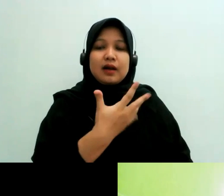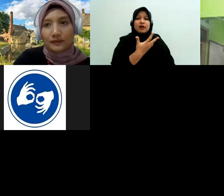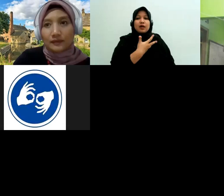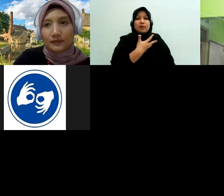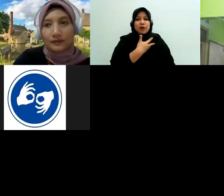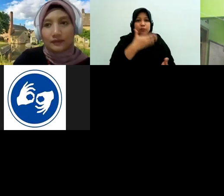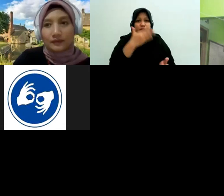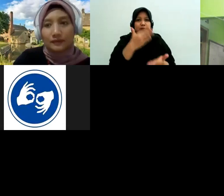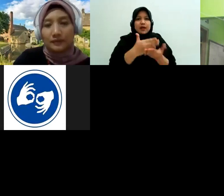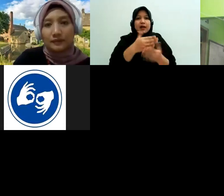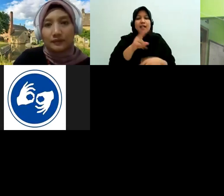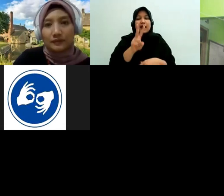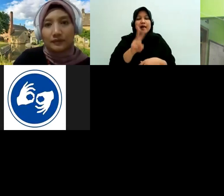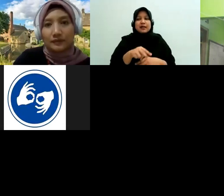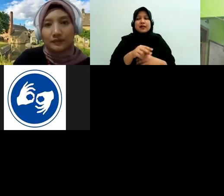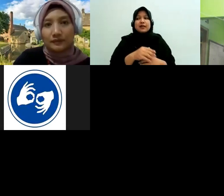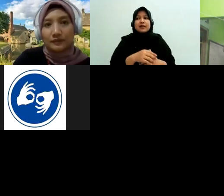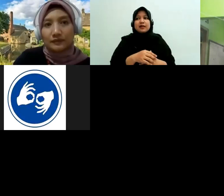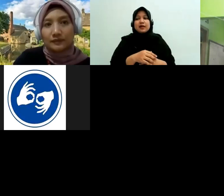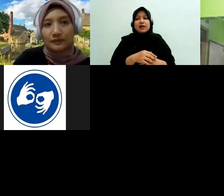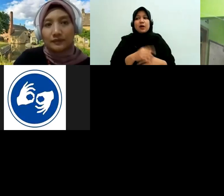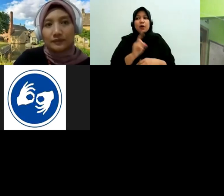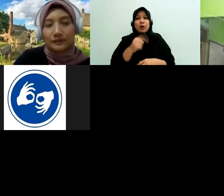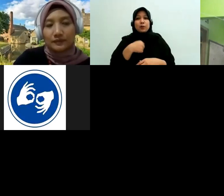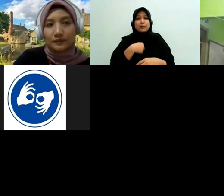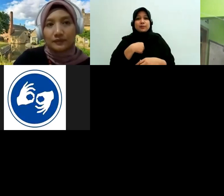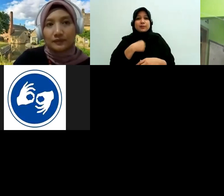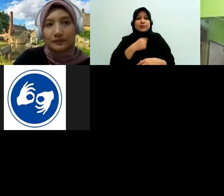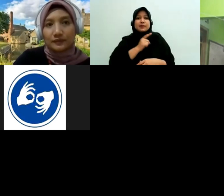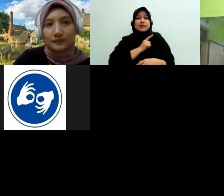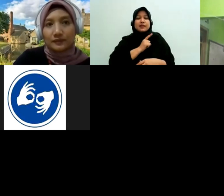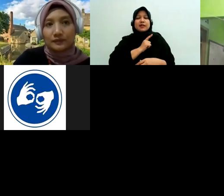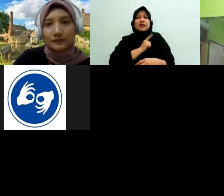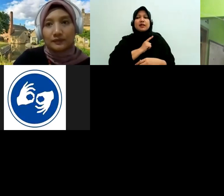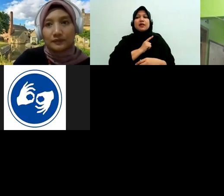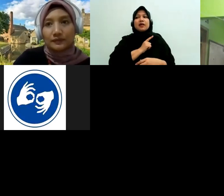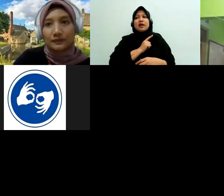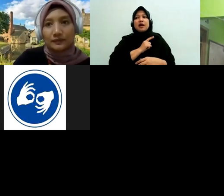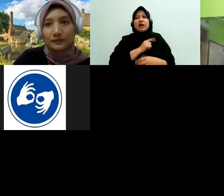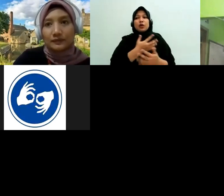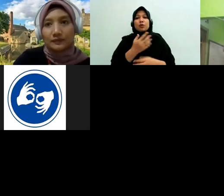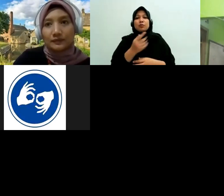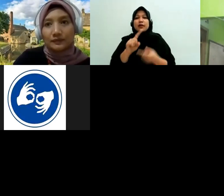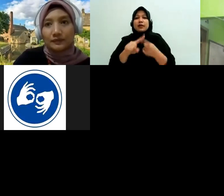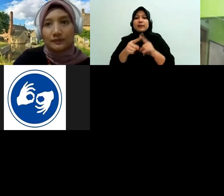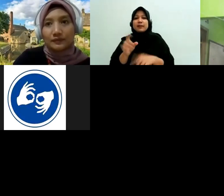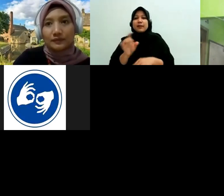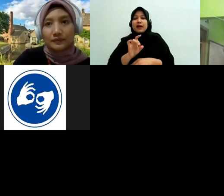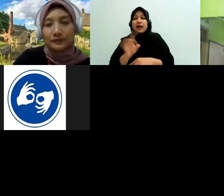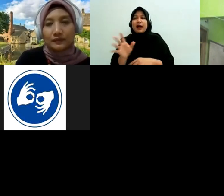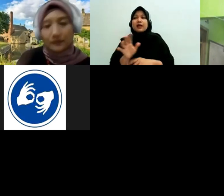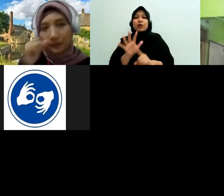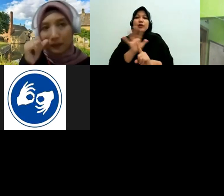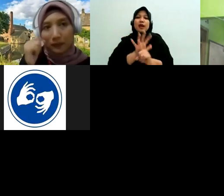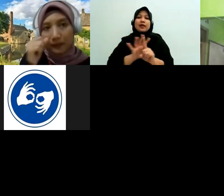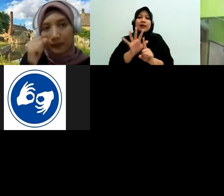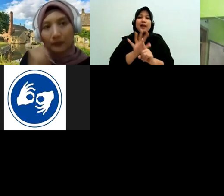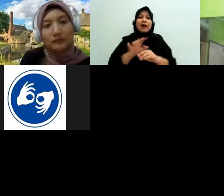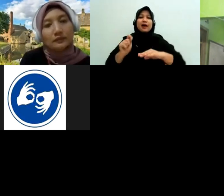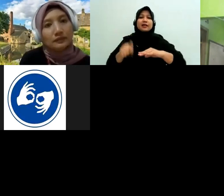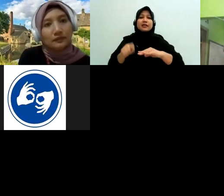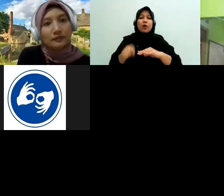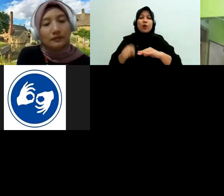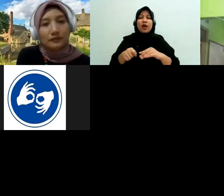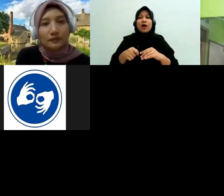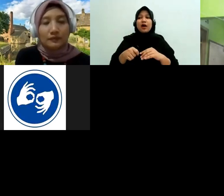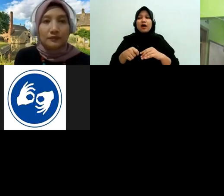tulisan kita karena memang saya sendiri ya mungkin dengan beberapa teman juga gak punya background sekolah hukum gitu ya berdirihan